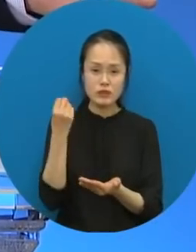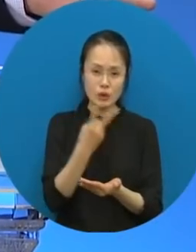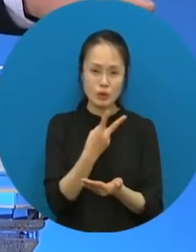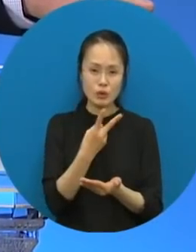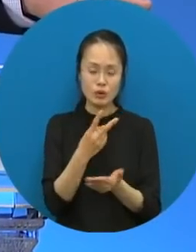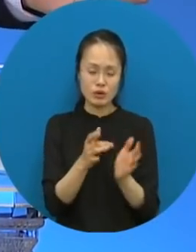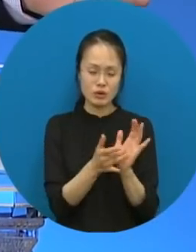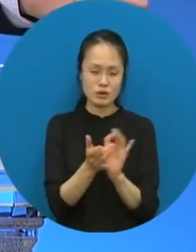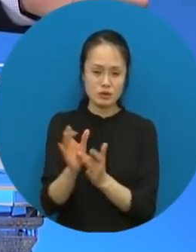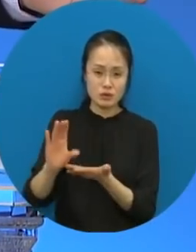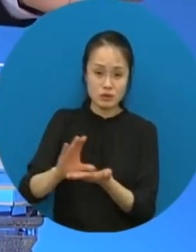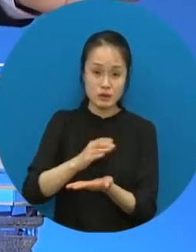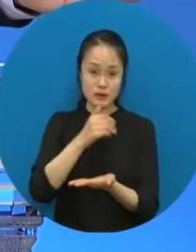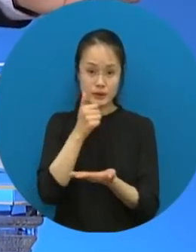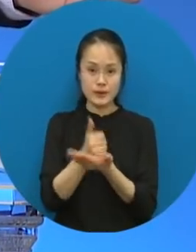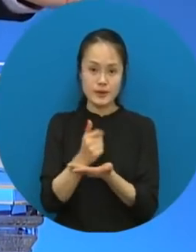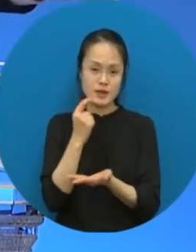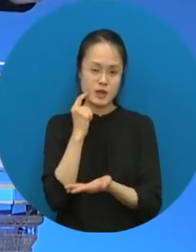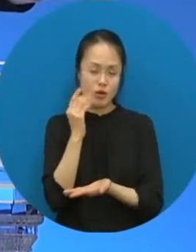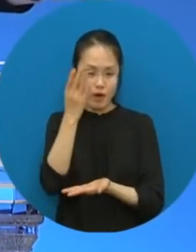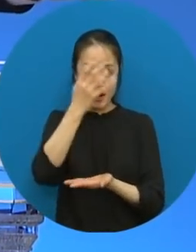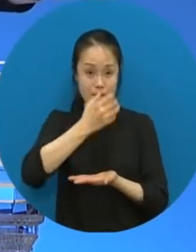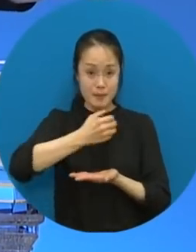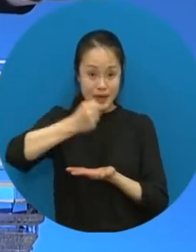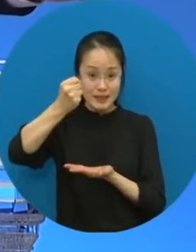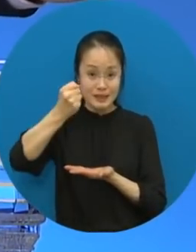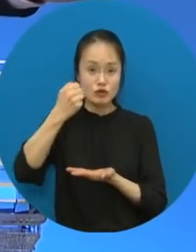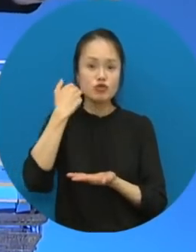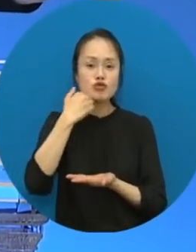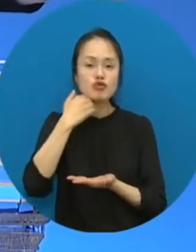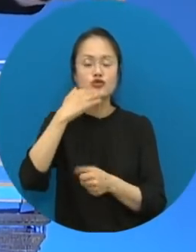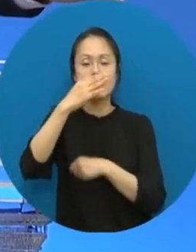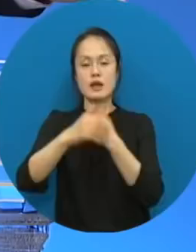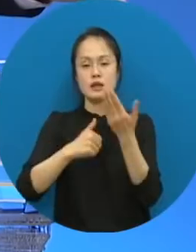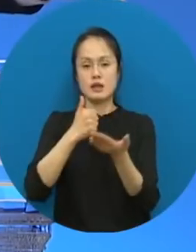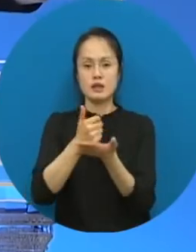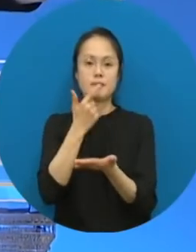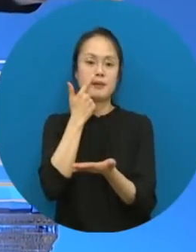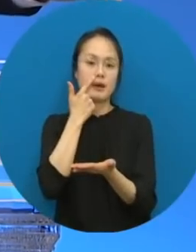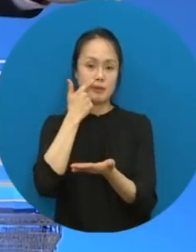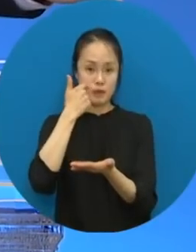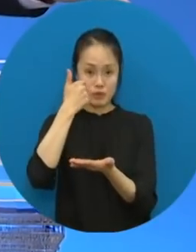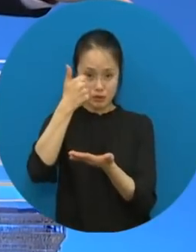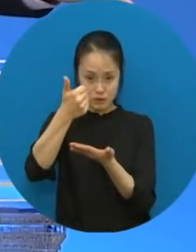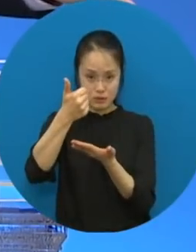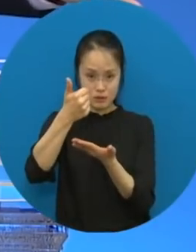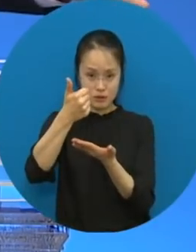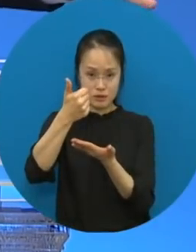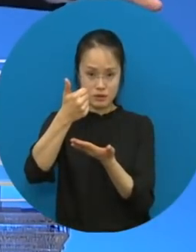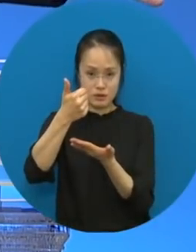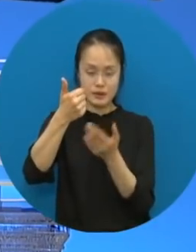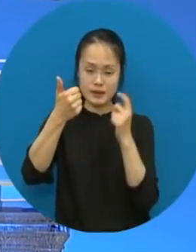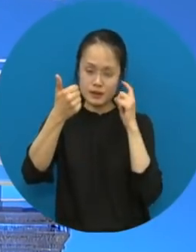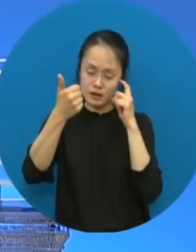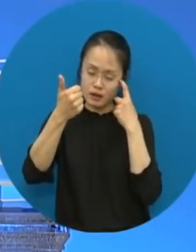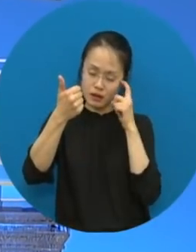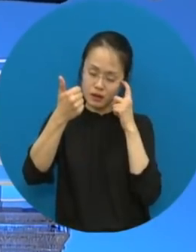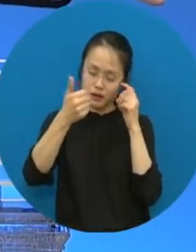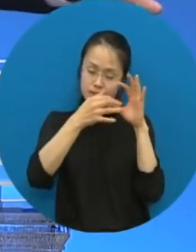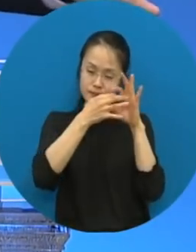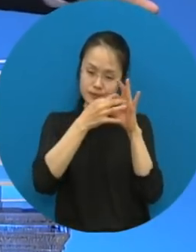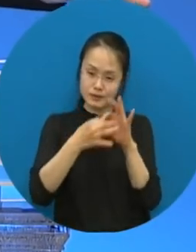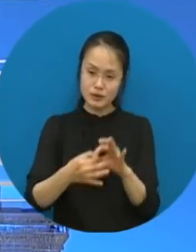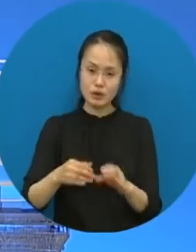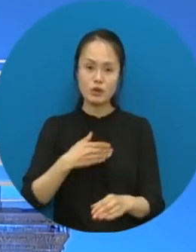그리스도시여 영광 받으실 자 단 한 번 여호와 하나님 아버지 그분을 생각하시면서 우리의